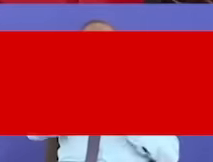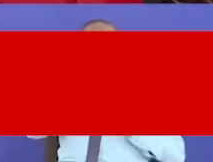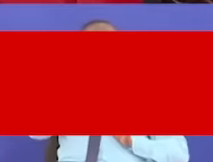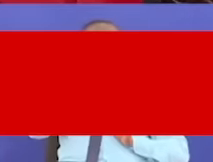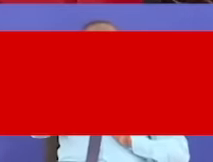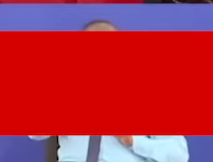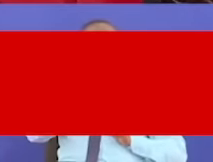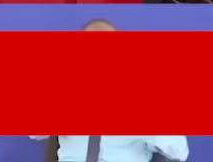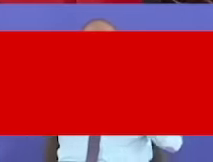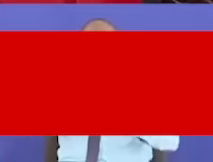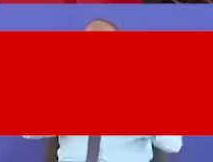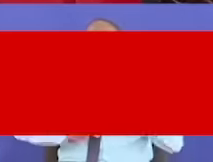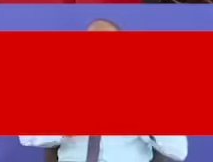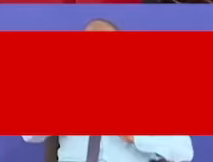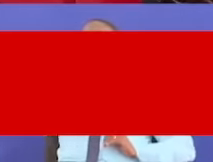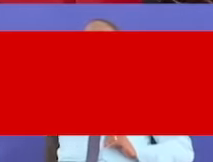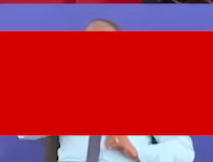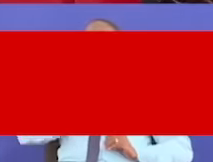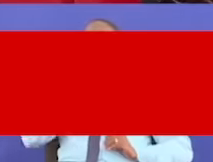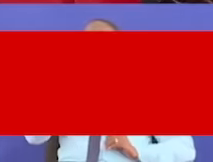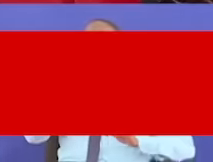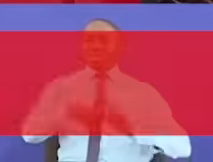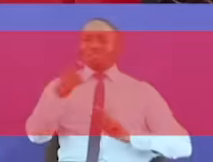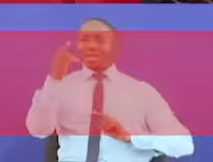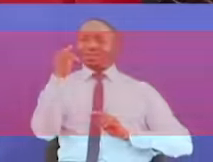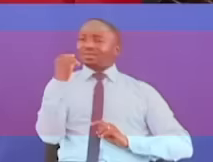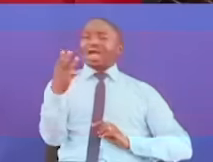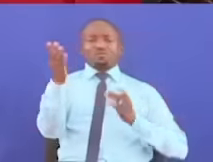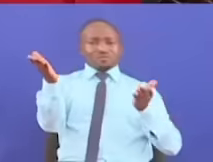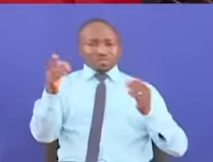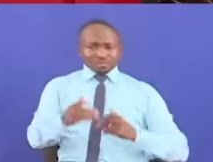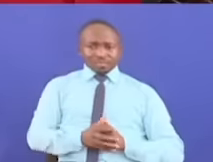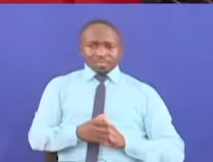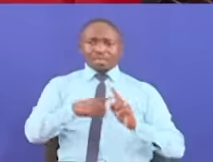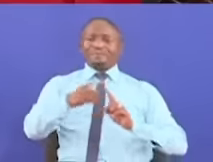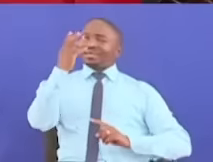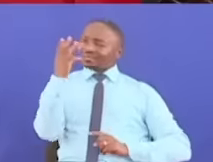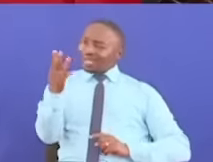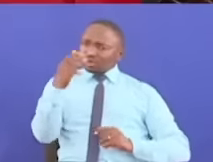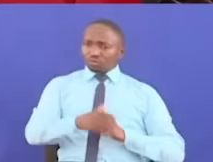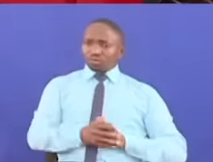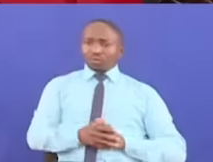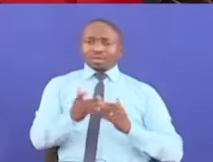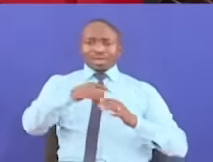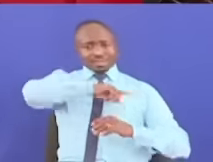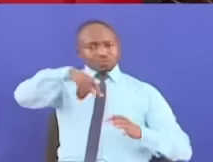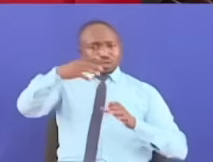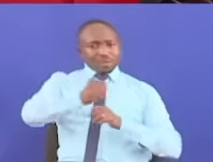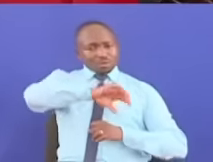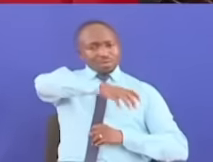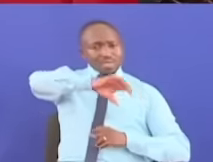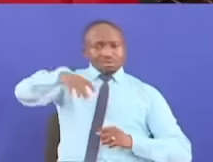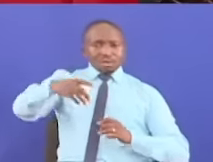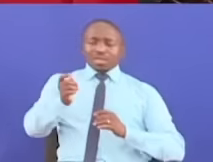ile mng Pata zaidi Ya bilion karibu 300 300 na Sisi tung Pata katika maj mbo